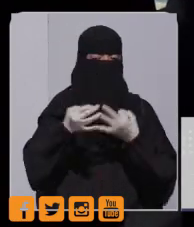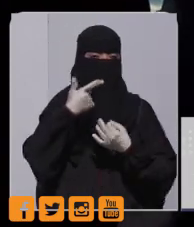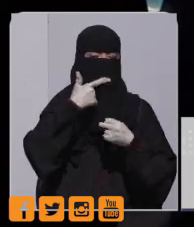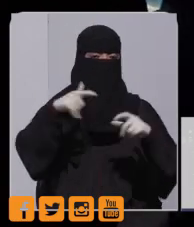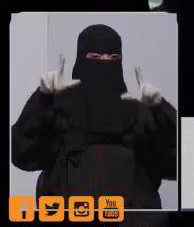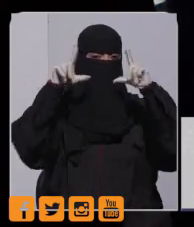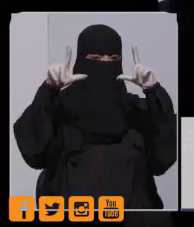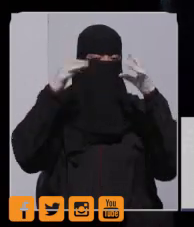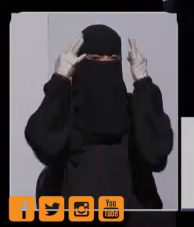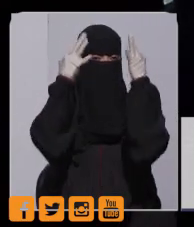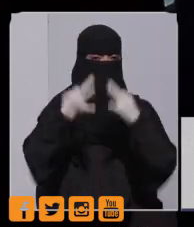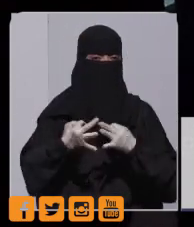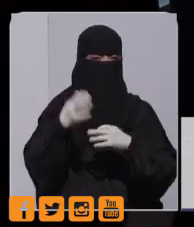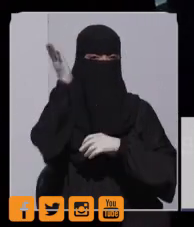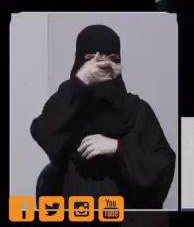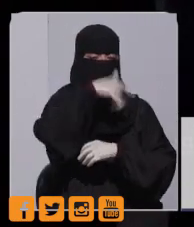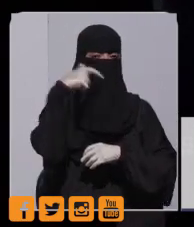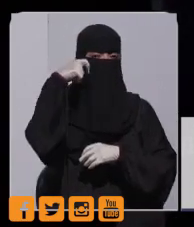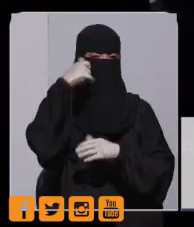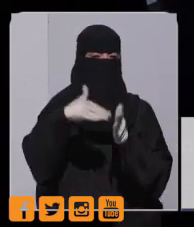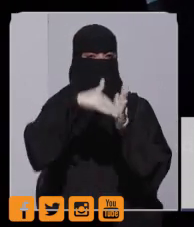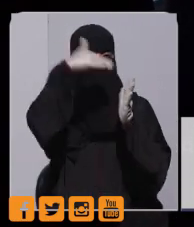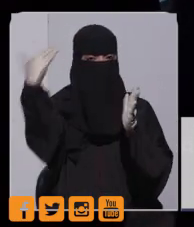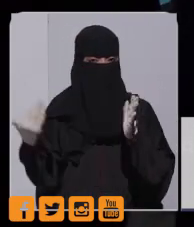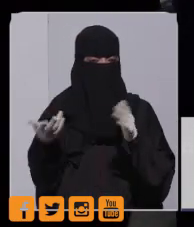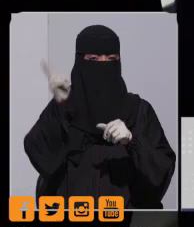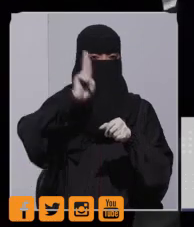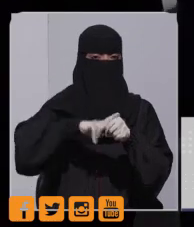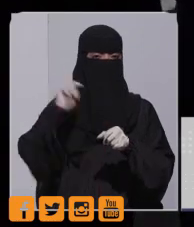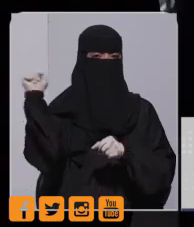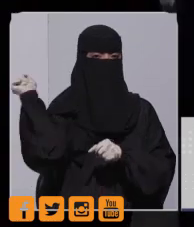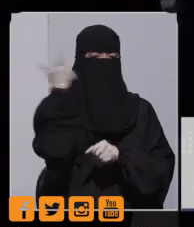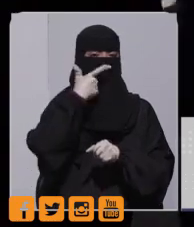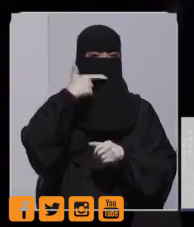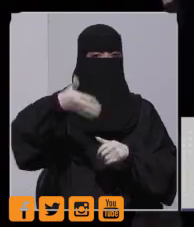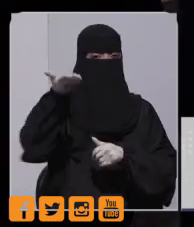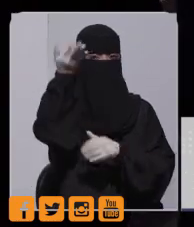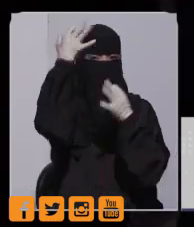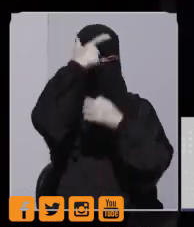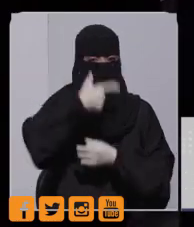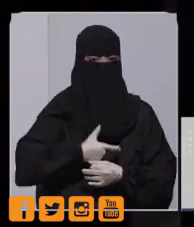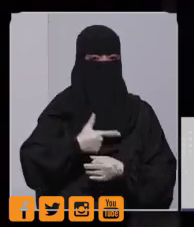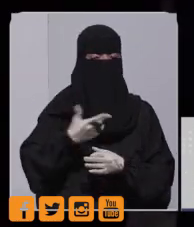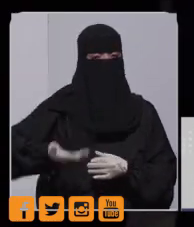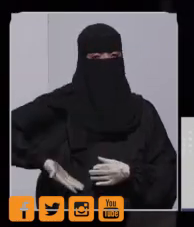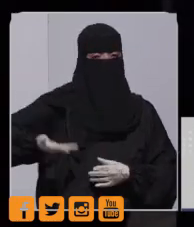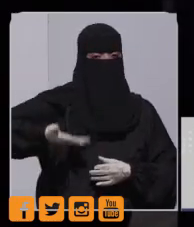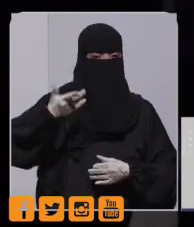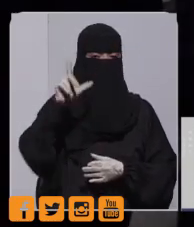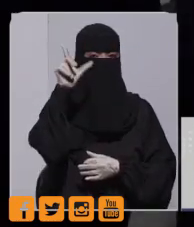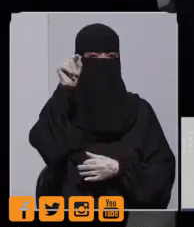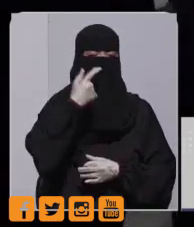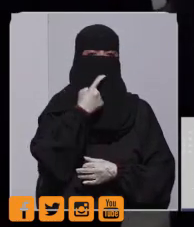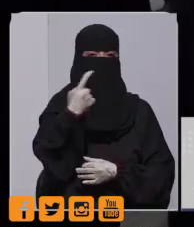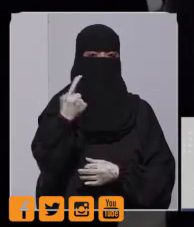تستعرض تاريخ البشريه منذ البدايات وتستشرف مستقبل الانسان في مراحل من 20 عاما